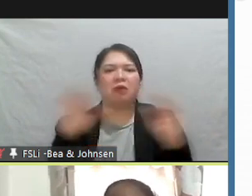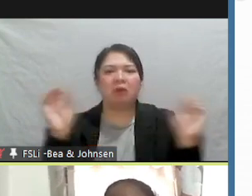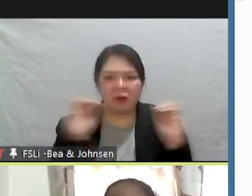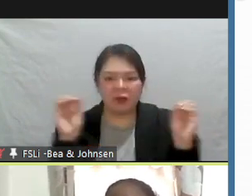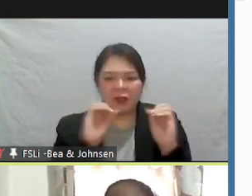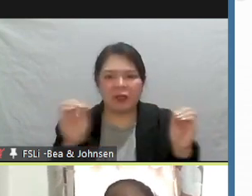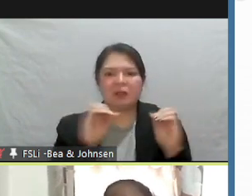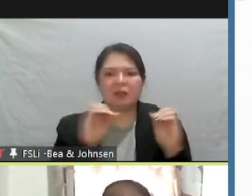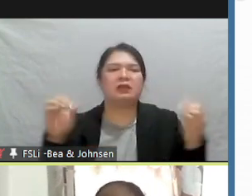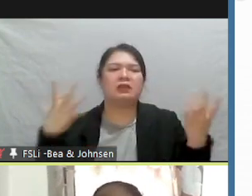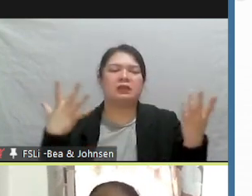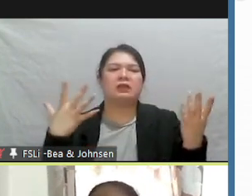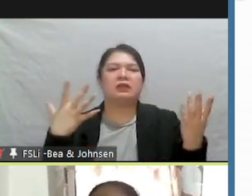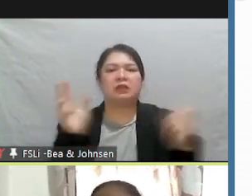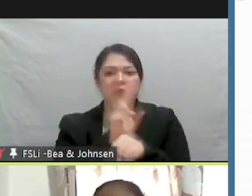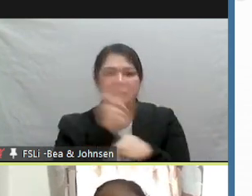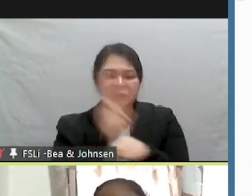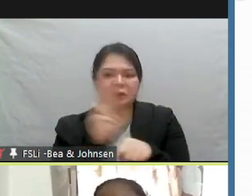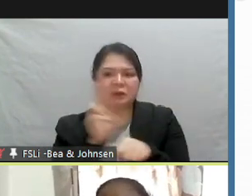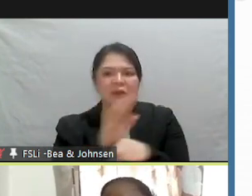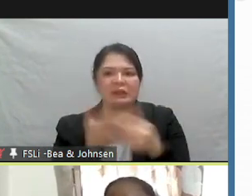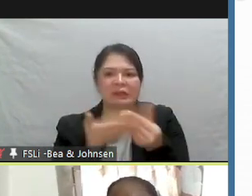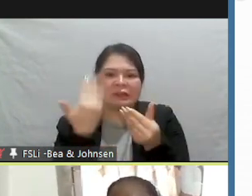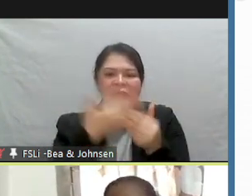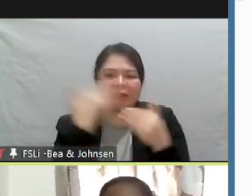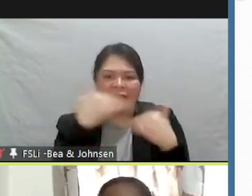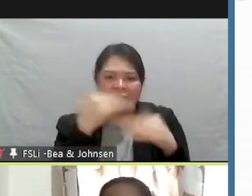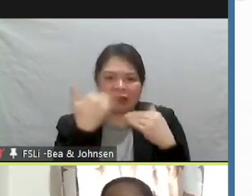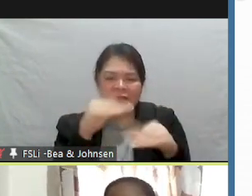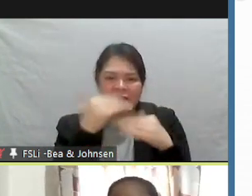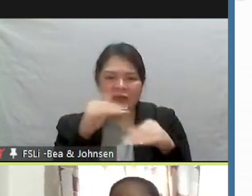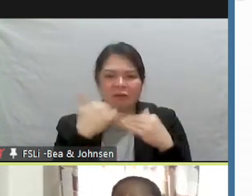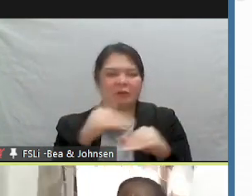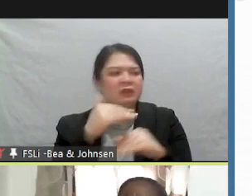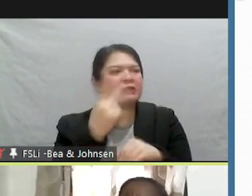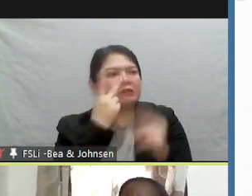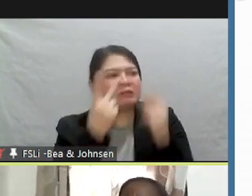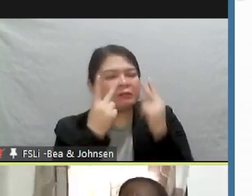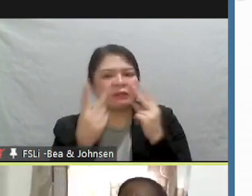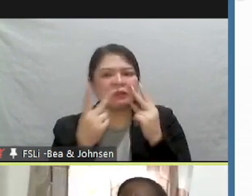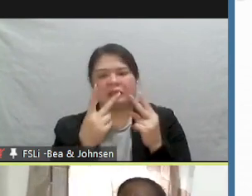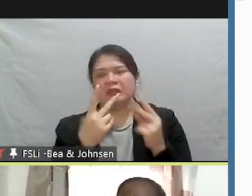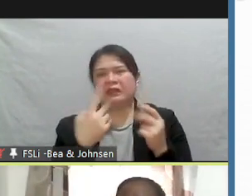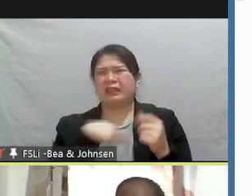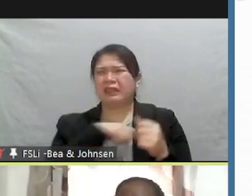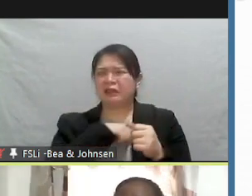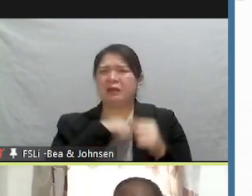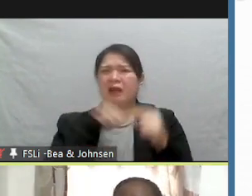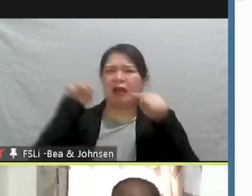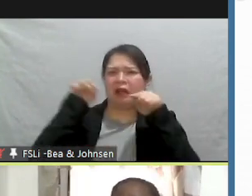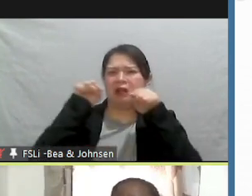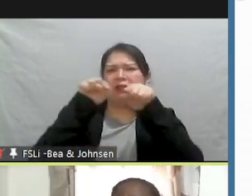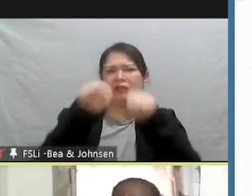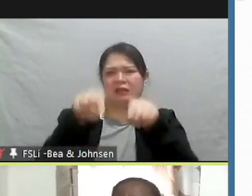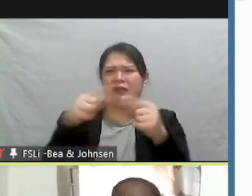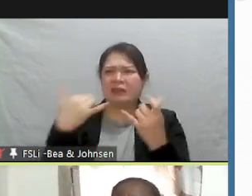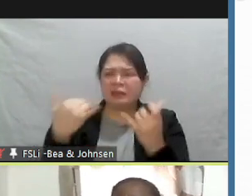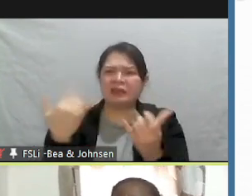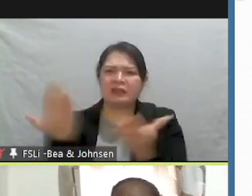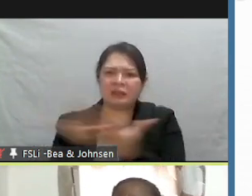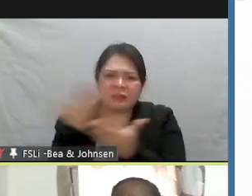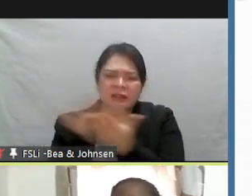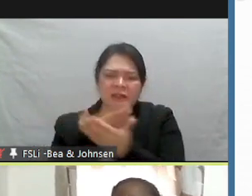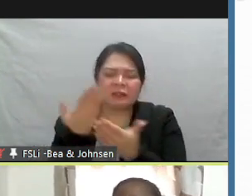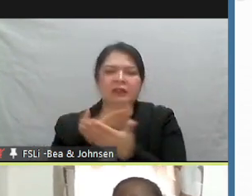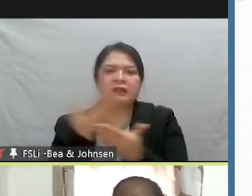tanging ginagamit lamang ay yung sa kanilang nasa paligid. Paano po kami makikipagsabayan kung ang ginagamit niyong